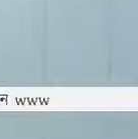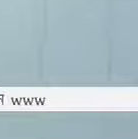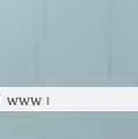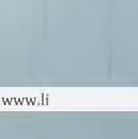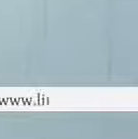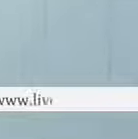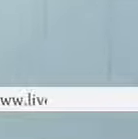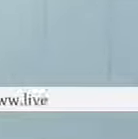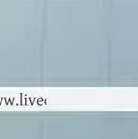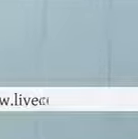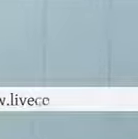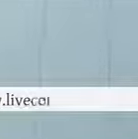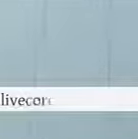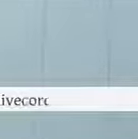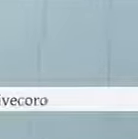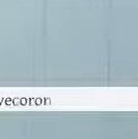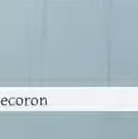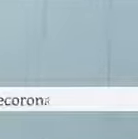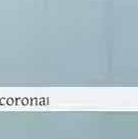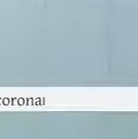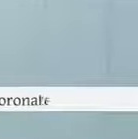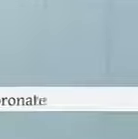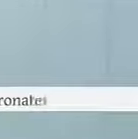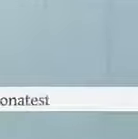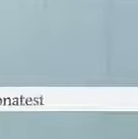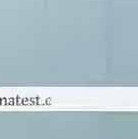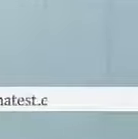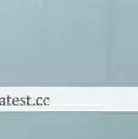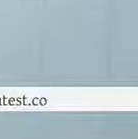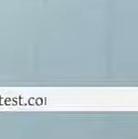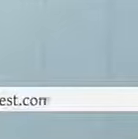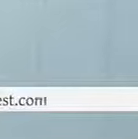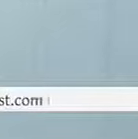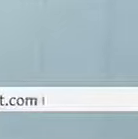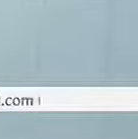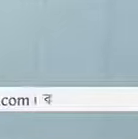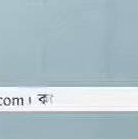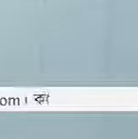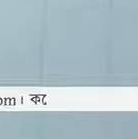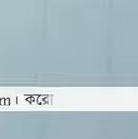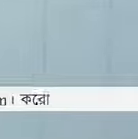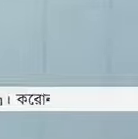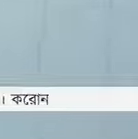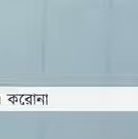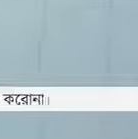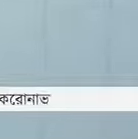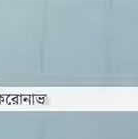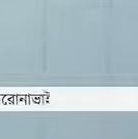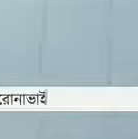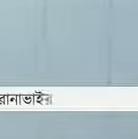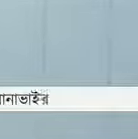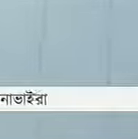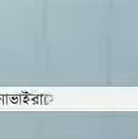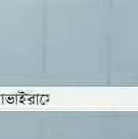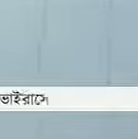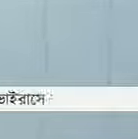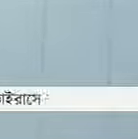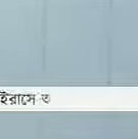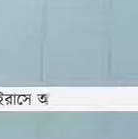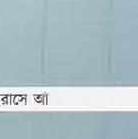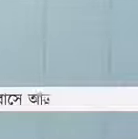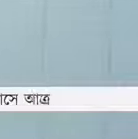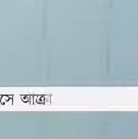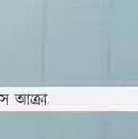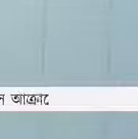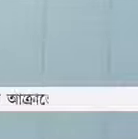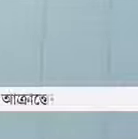আমরা নিয়মিতভাবে দিয়ে থাকি। আজকেও বলবো যে এই রোগ প্রতিরোধের জন্য, এই সংক্রমণ প্রতিরোধের জন্য একমাত্র উপায় বাড়িতে